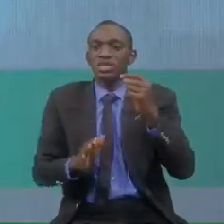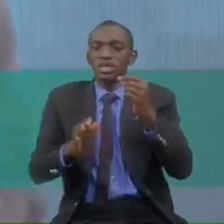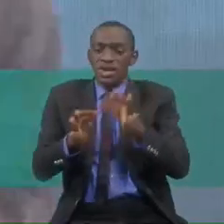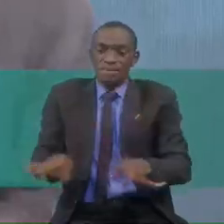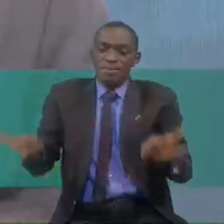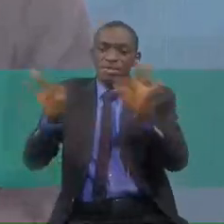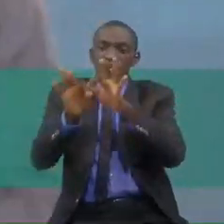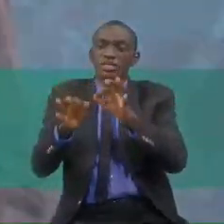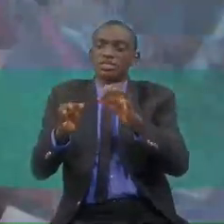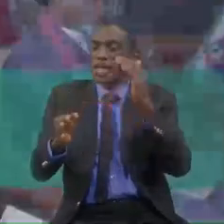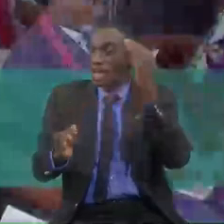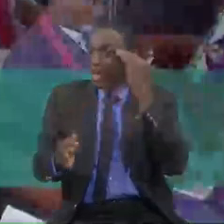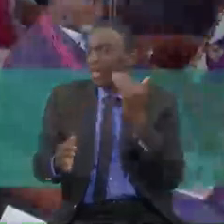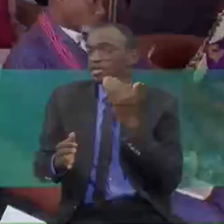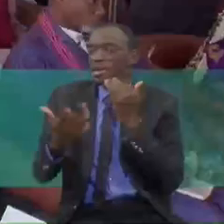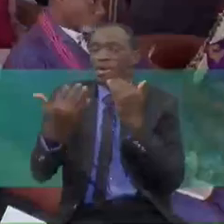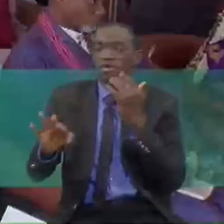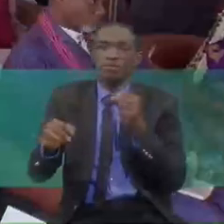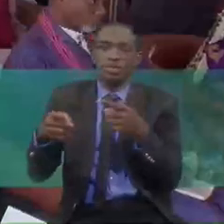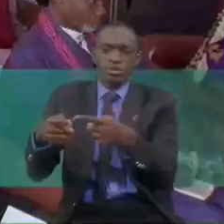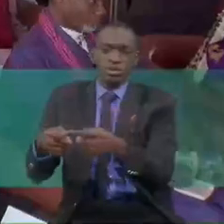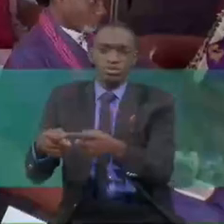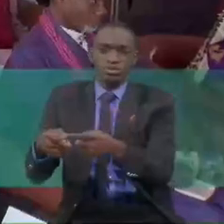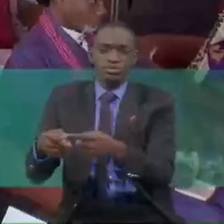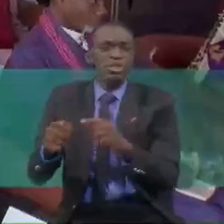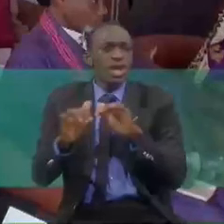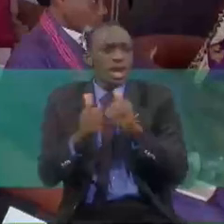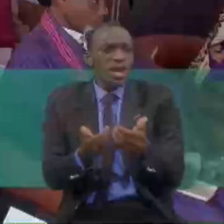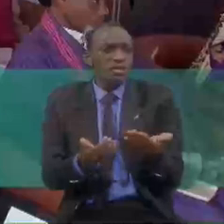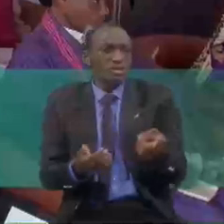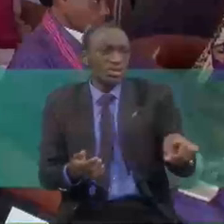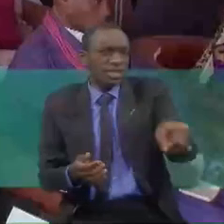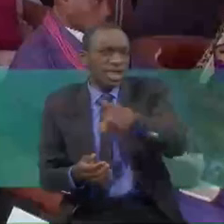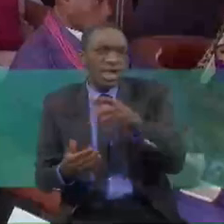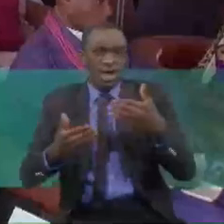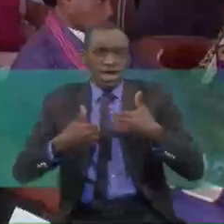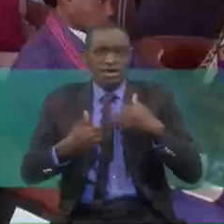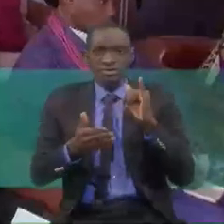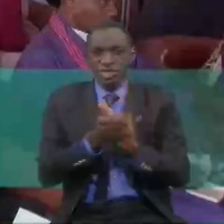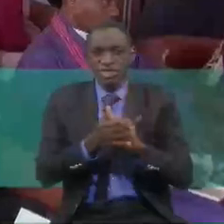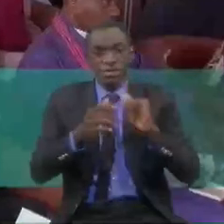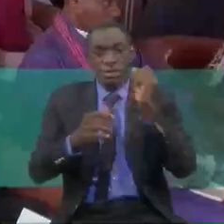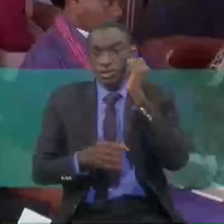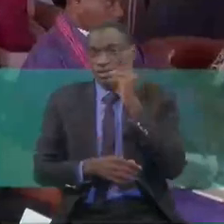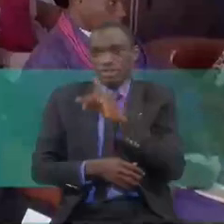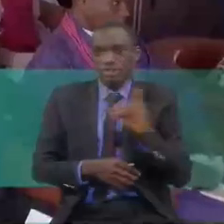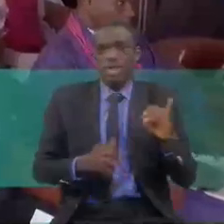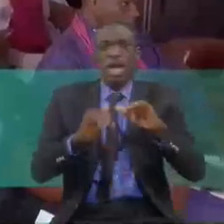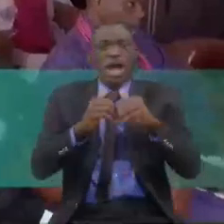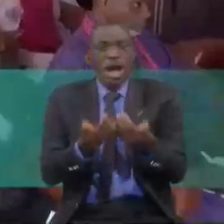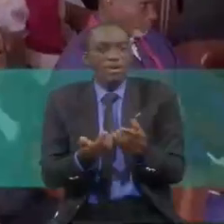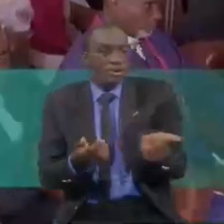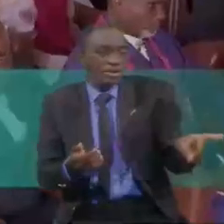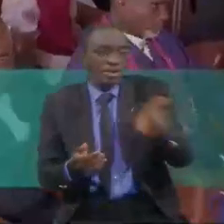Comment avait-il ce courage? Comment avait-il cette possibilité? Comment avait-il la compréhension et